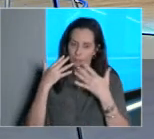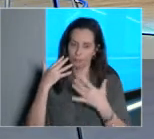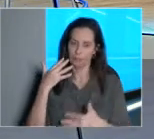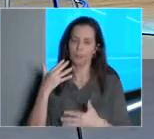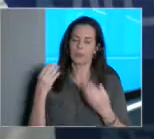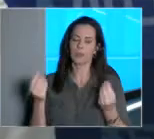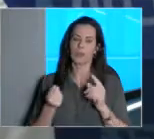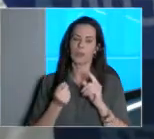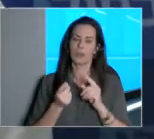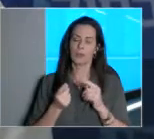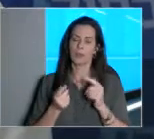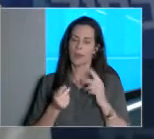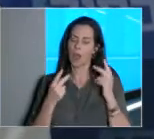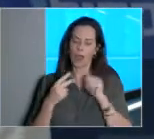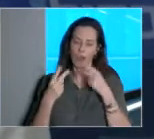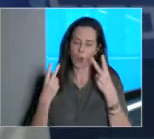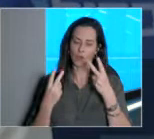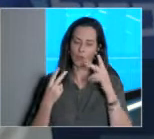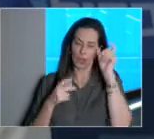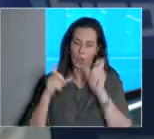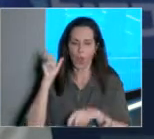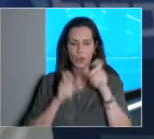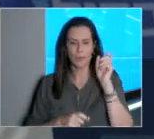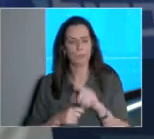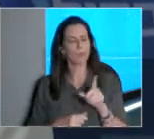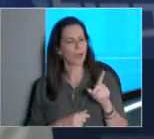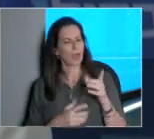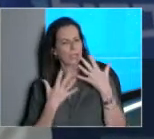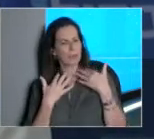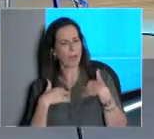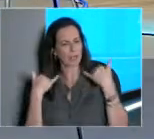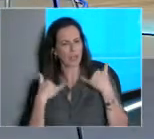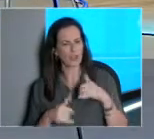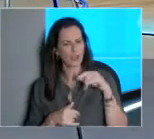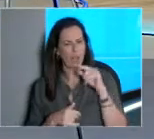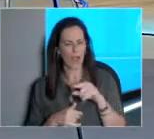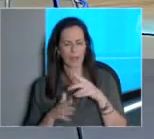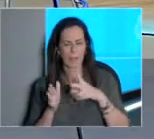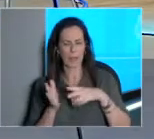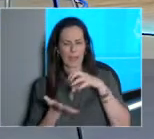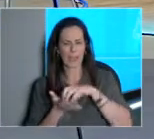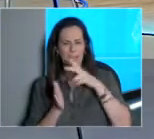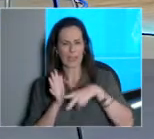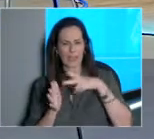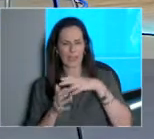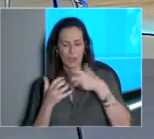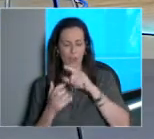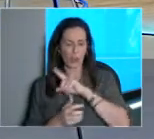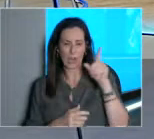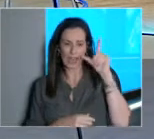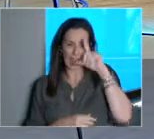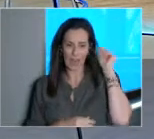ספינינג, במקום לשים את הציבור במרכז. את יודעת, סיפרת לי עכשיו שאת בתחנת הרכבת אשדוד לכיוון